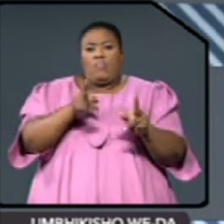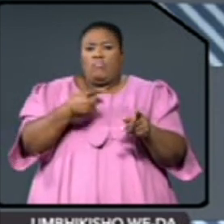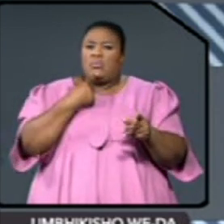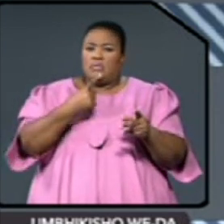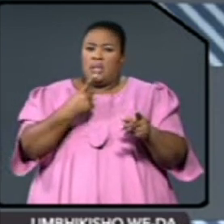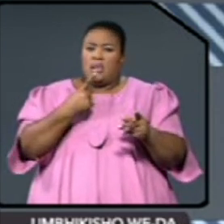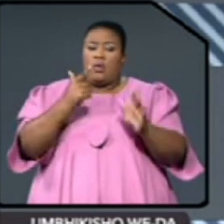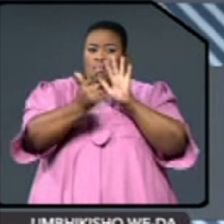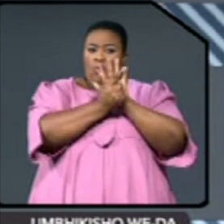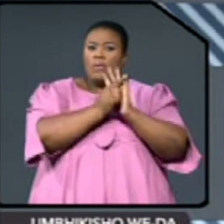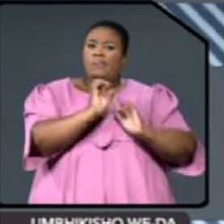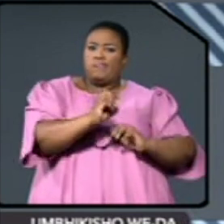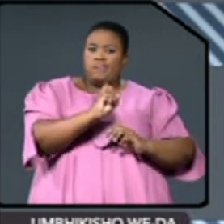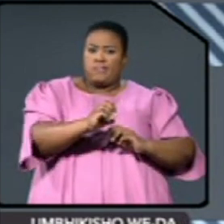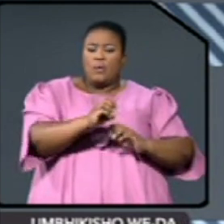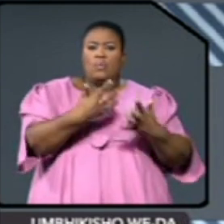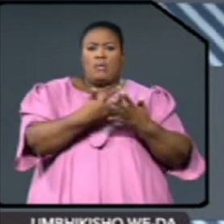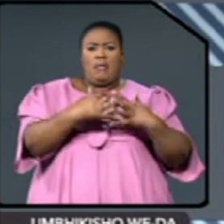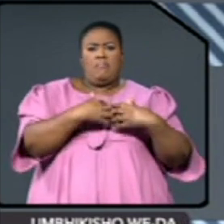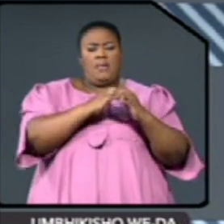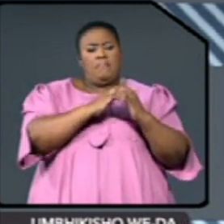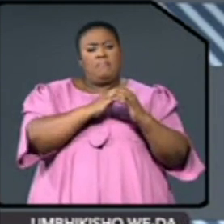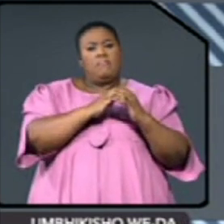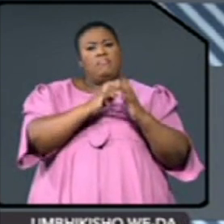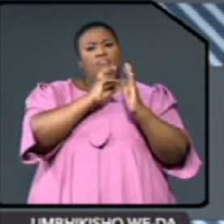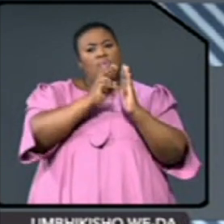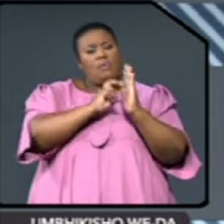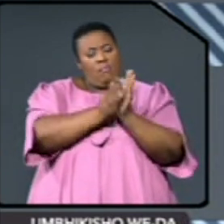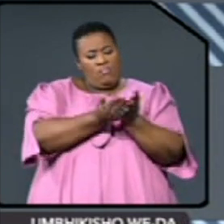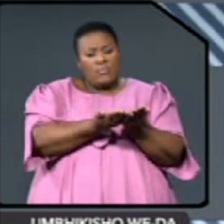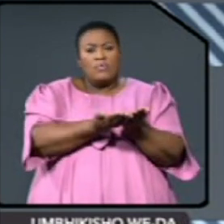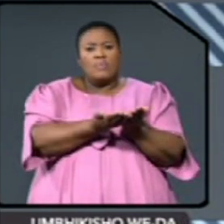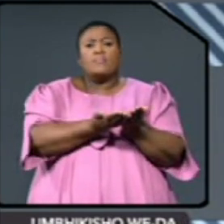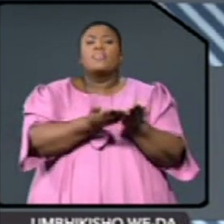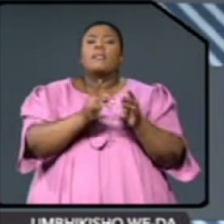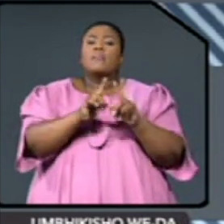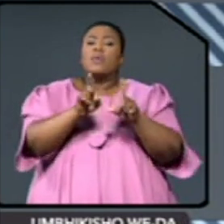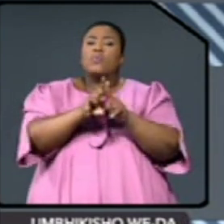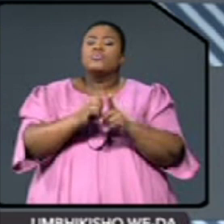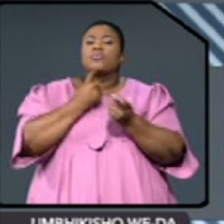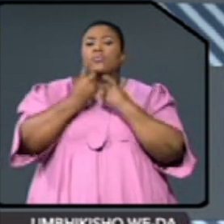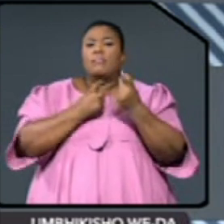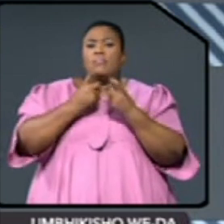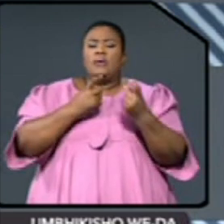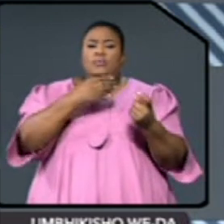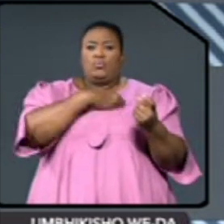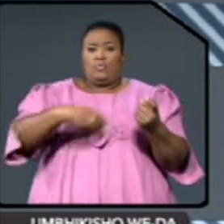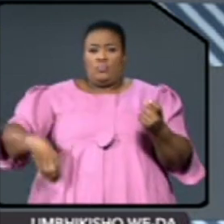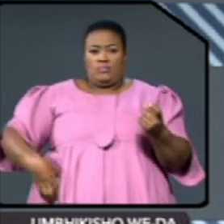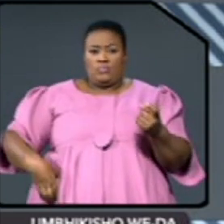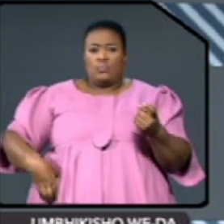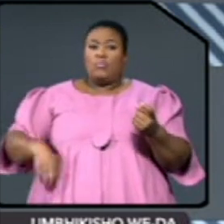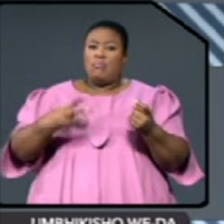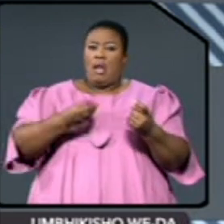ukuthi-ke kube nale ncwadi enikeza umkhombandlela. Bakhala ngokuthi umungameli futhi unamandla